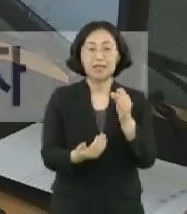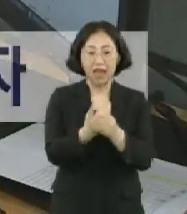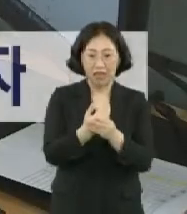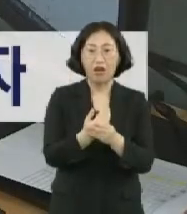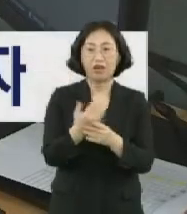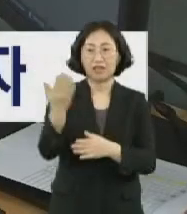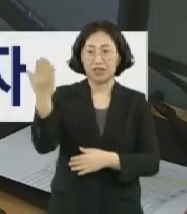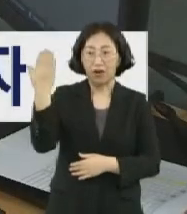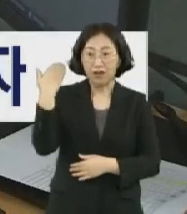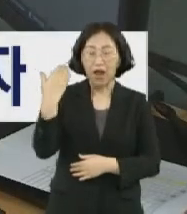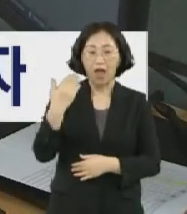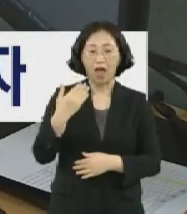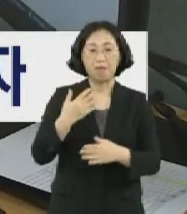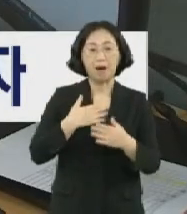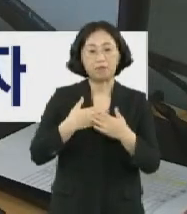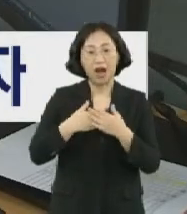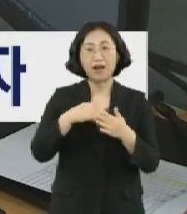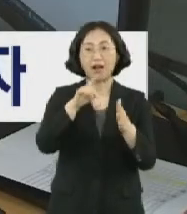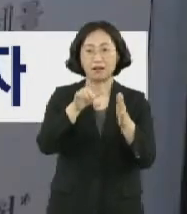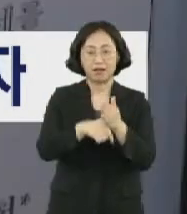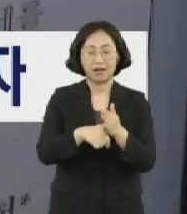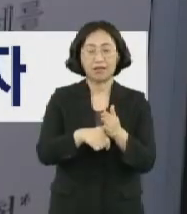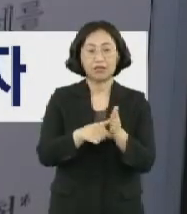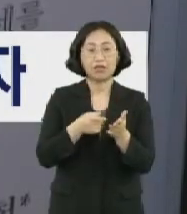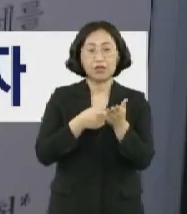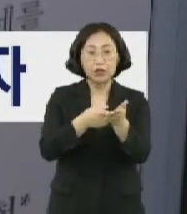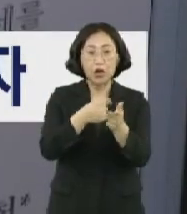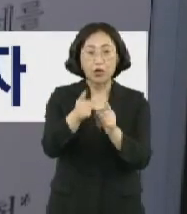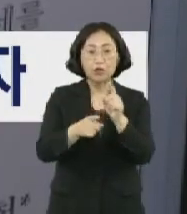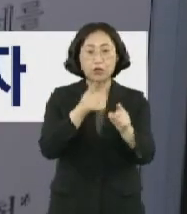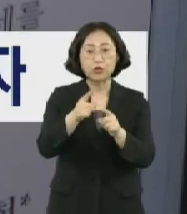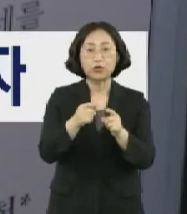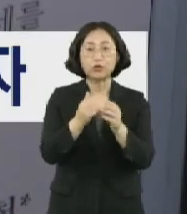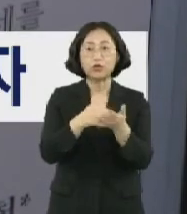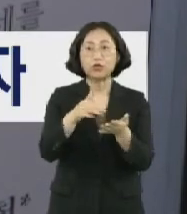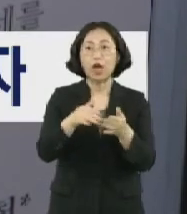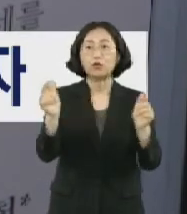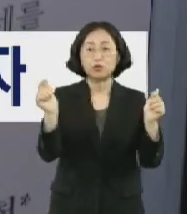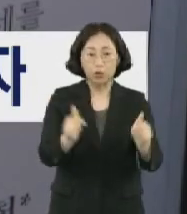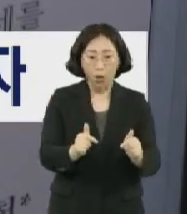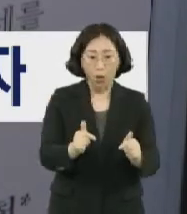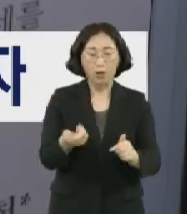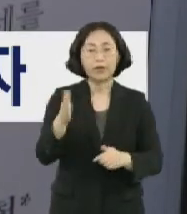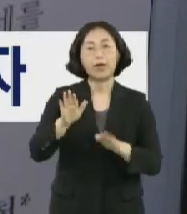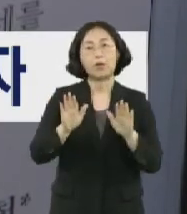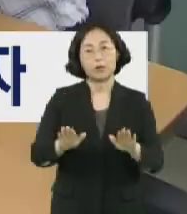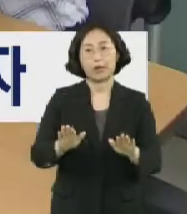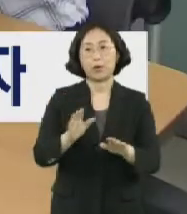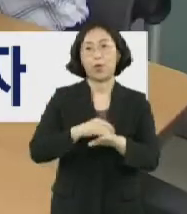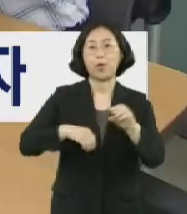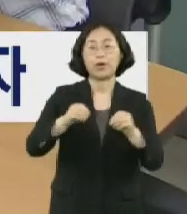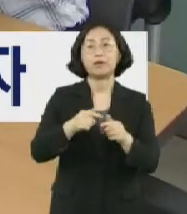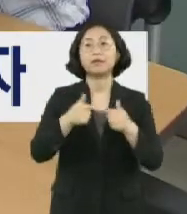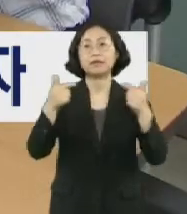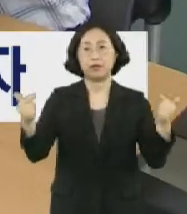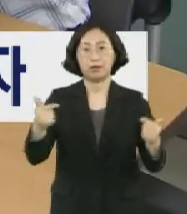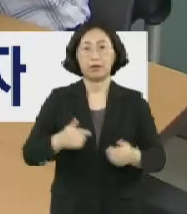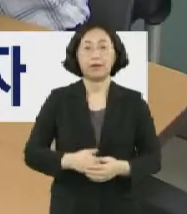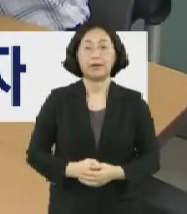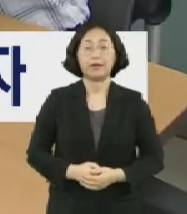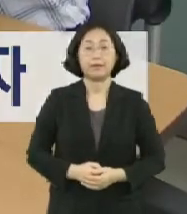과거 불황기에는 지식재산 출원량이 줄었던 것과 비교하면 획기적인 인식의